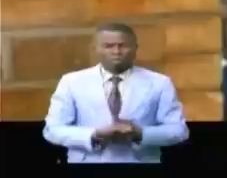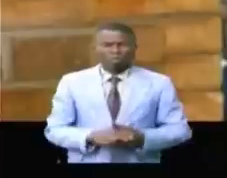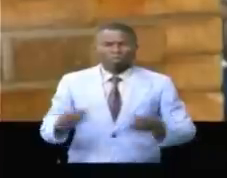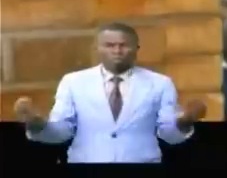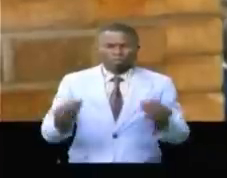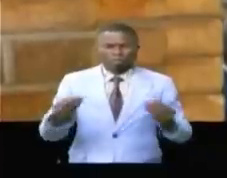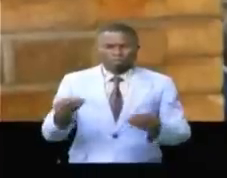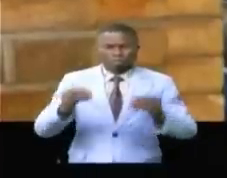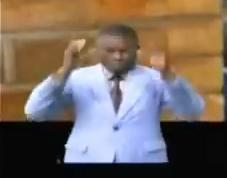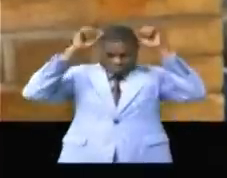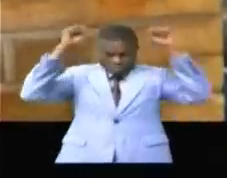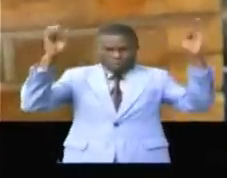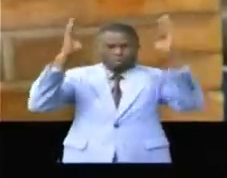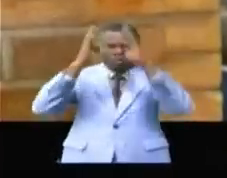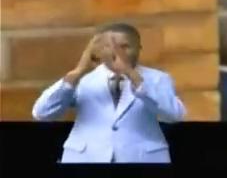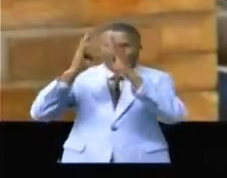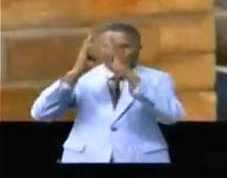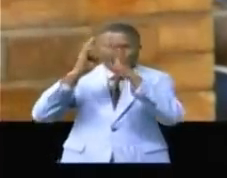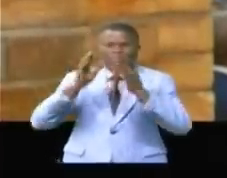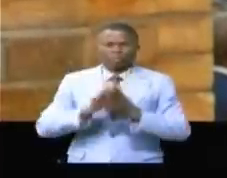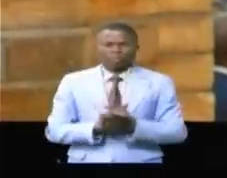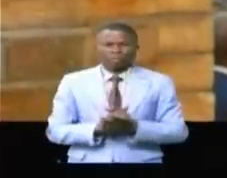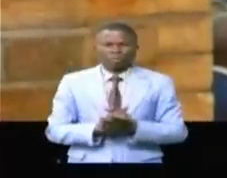le maréchal Mobutu